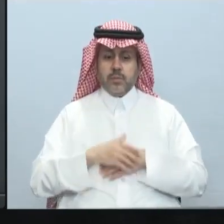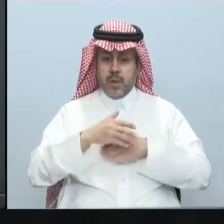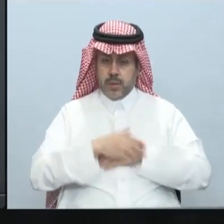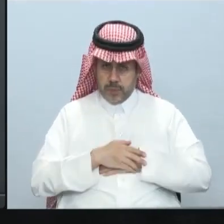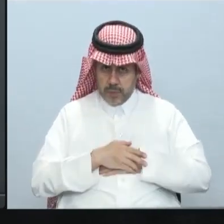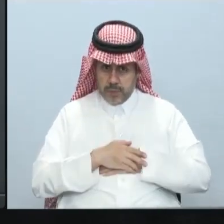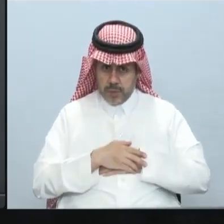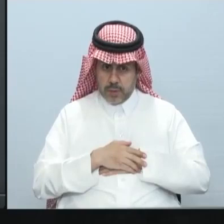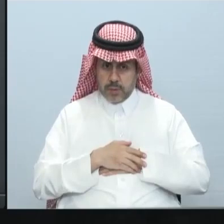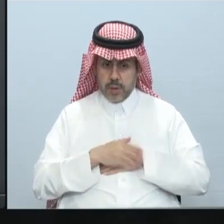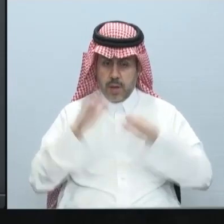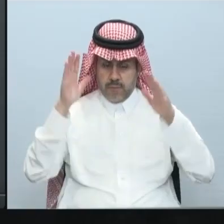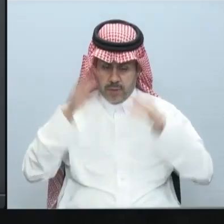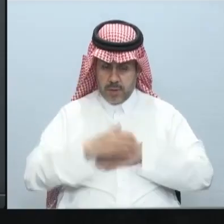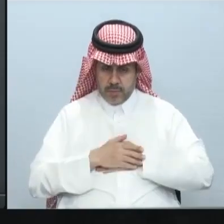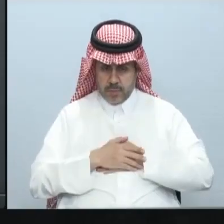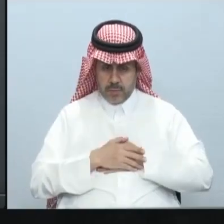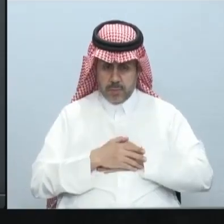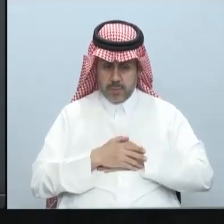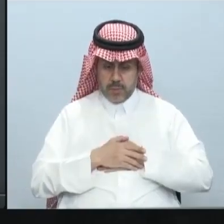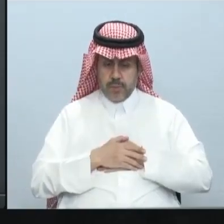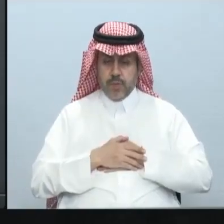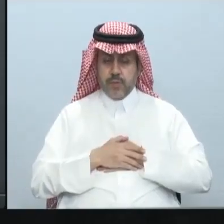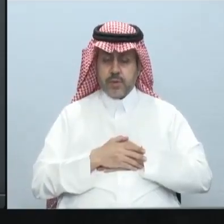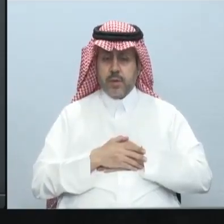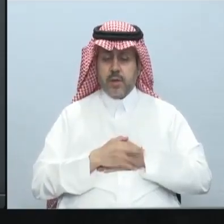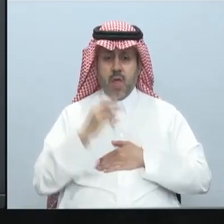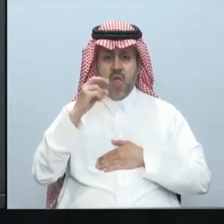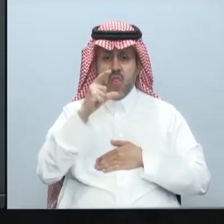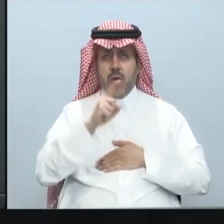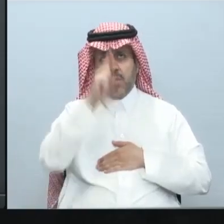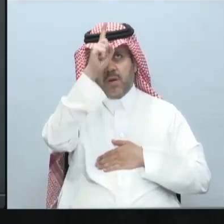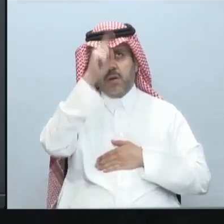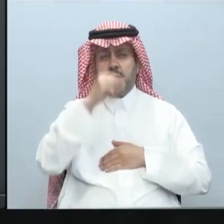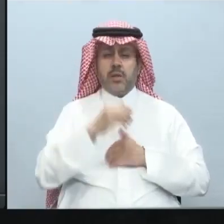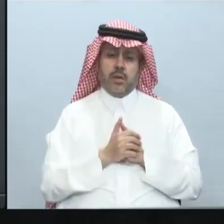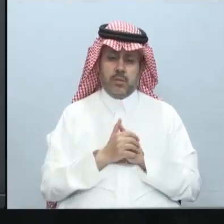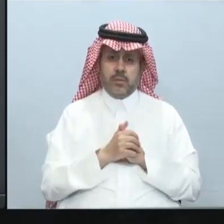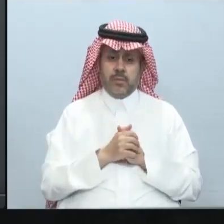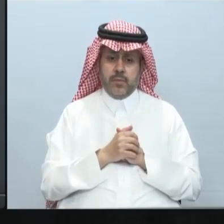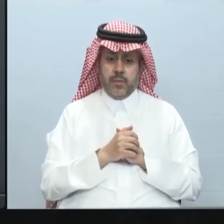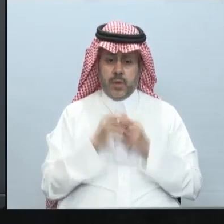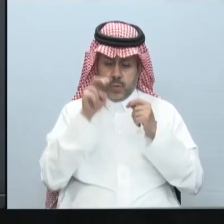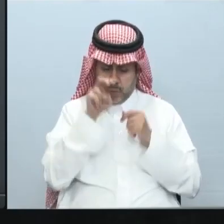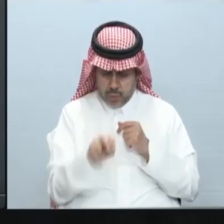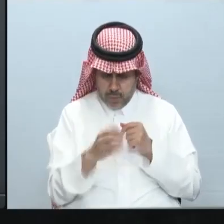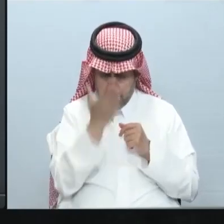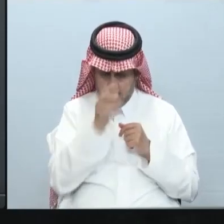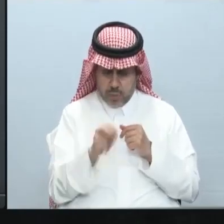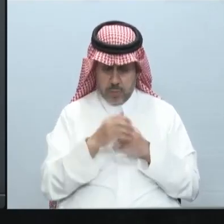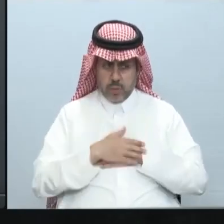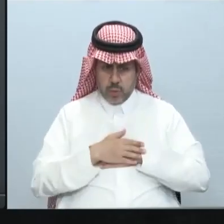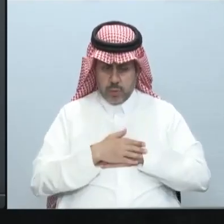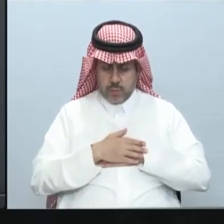اليدين على الصدر وضع اليدين اليمنى على اليسرى ذل بين يدي عزيز وانت تنظر مطعط راس في